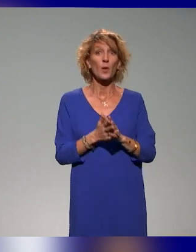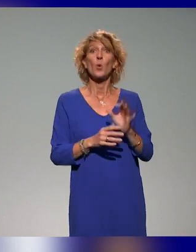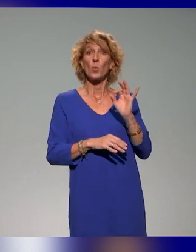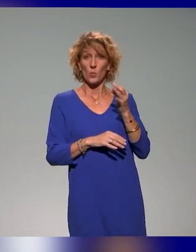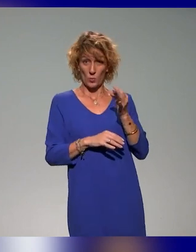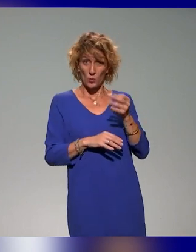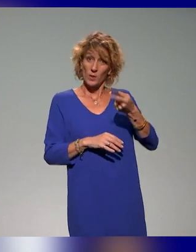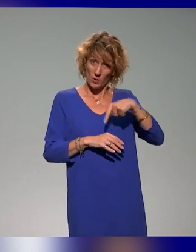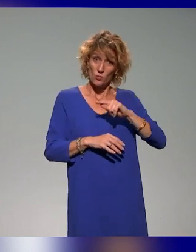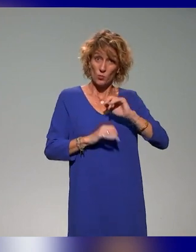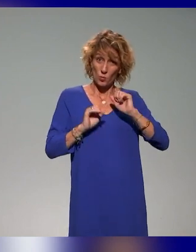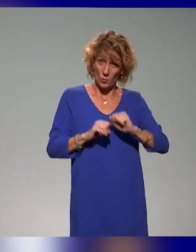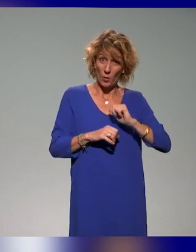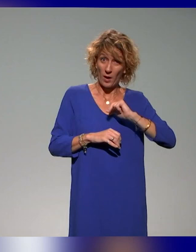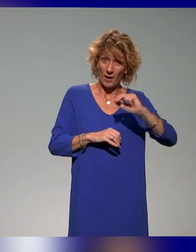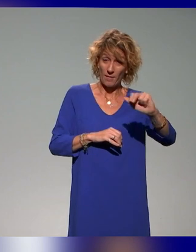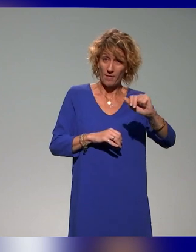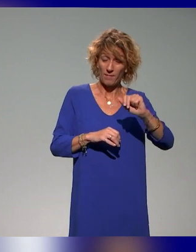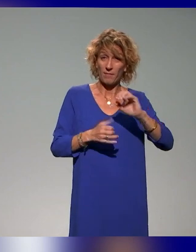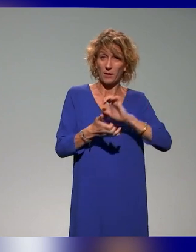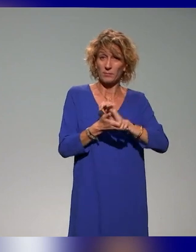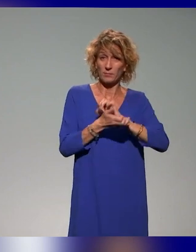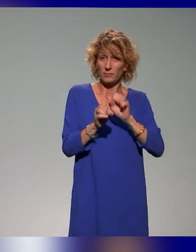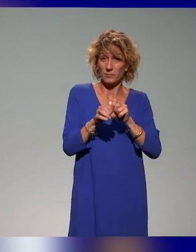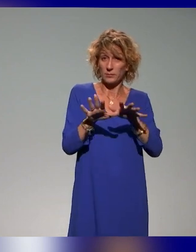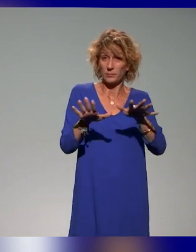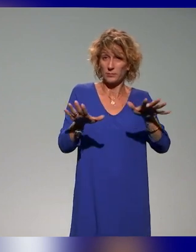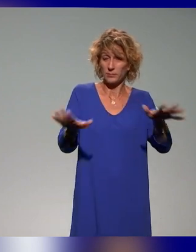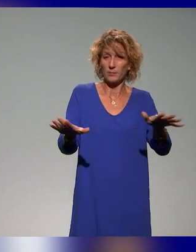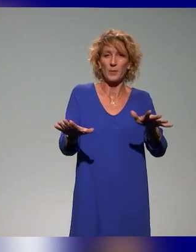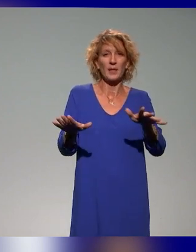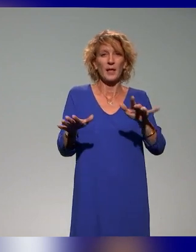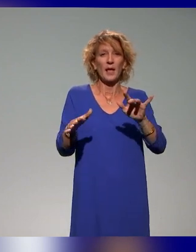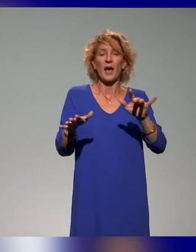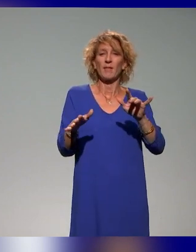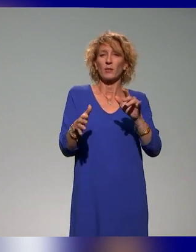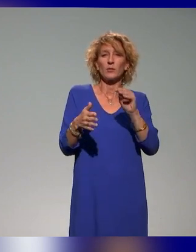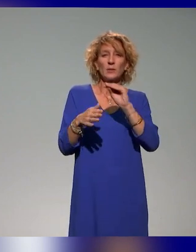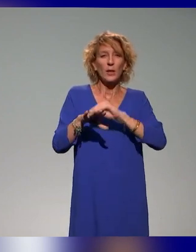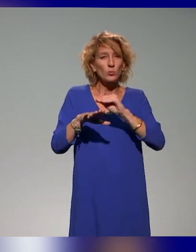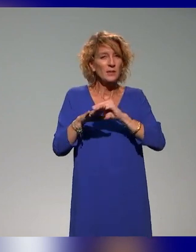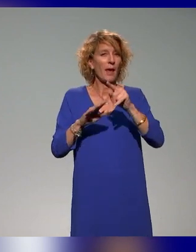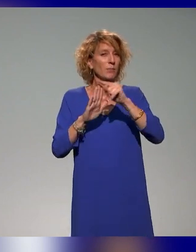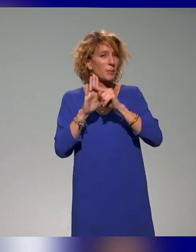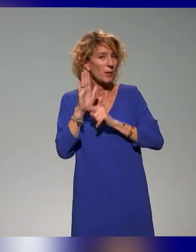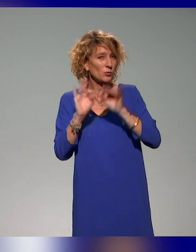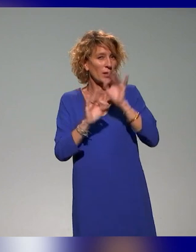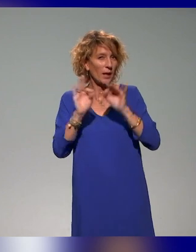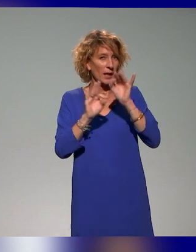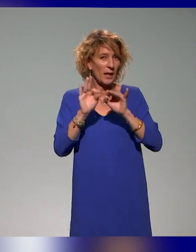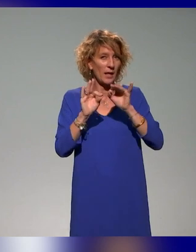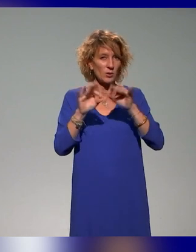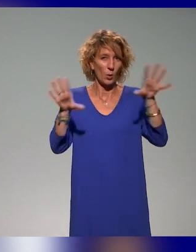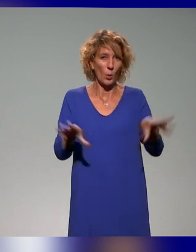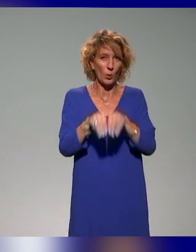fournir un document de préconisation type. Et par exemple, moi, je pensais juste par rapport à l'activité de test